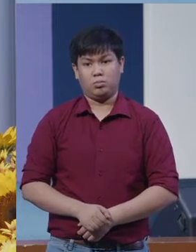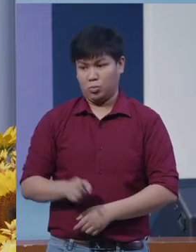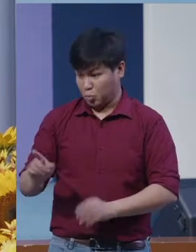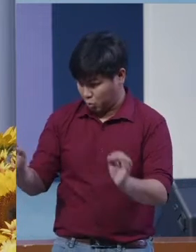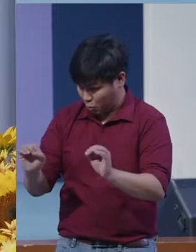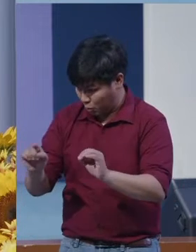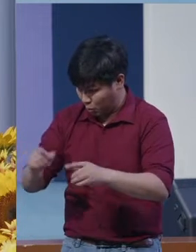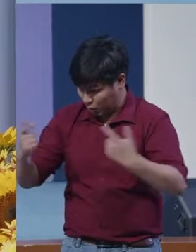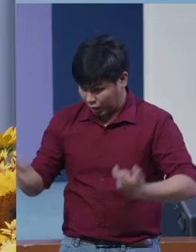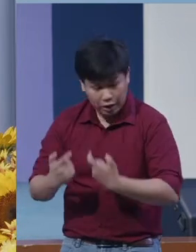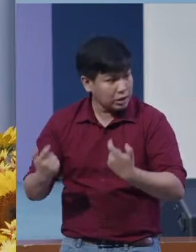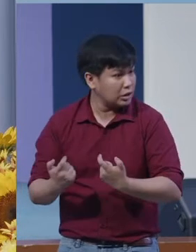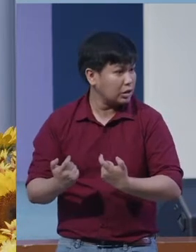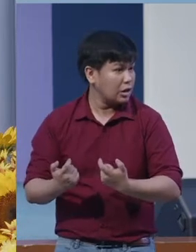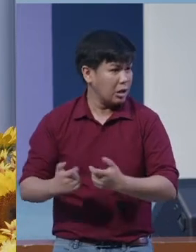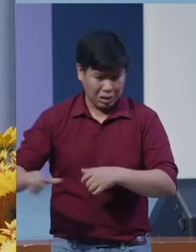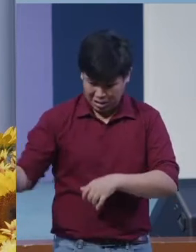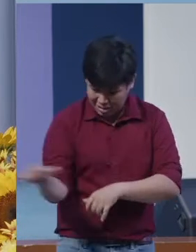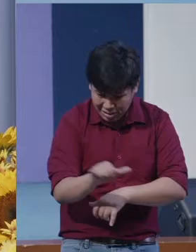Matthew 7:1.